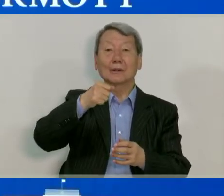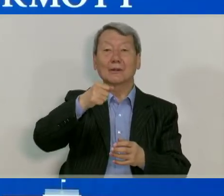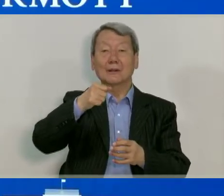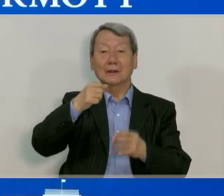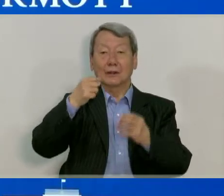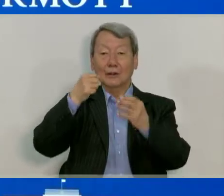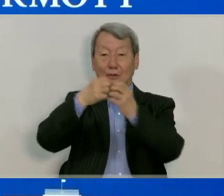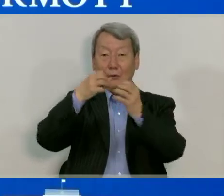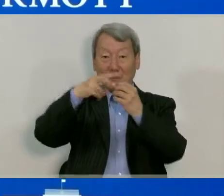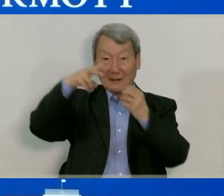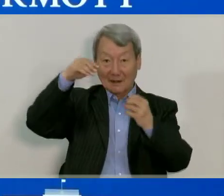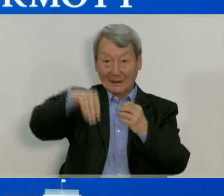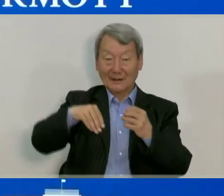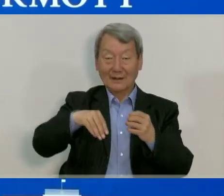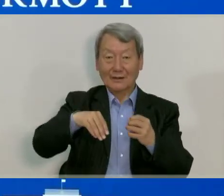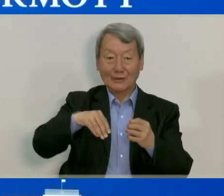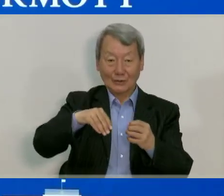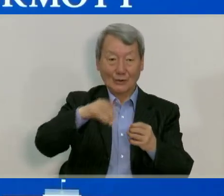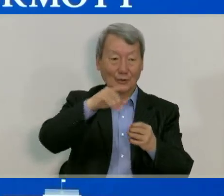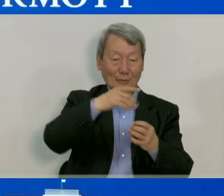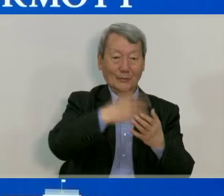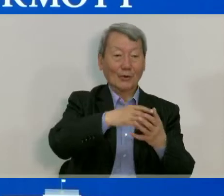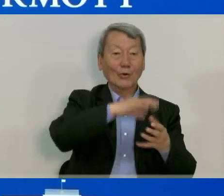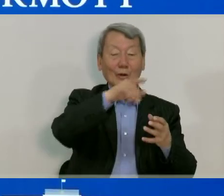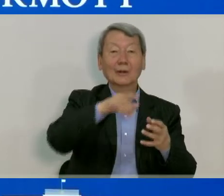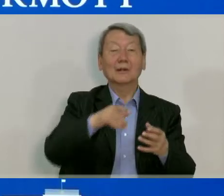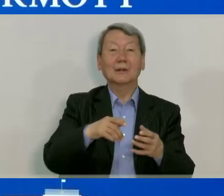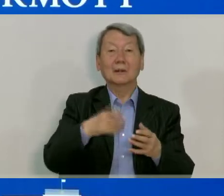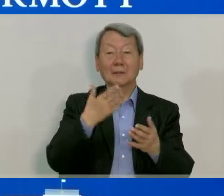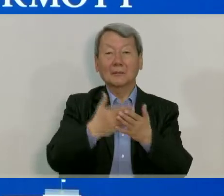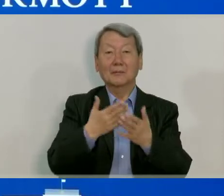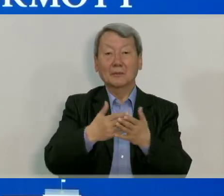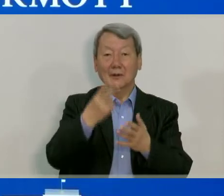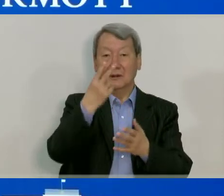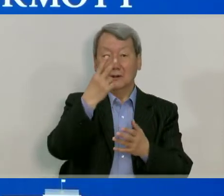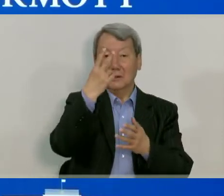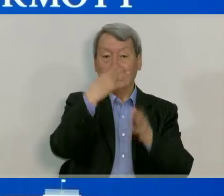до 15 лет от общего числа населения составляет при этом